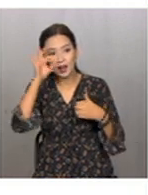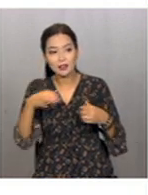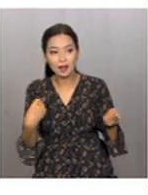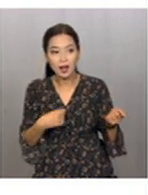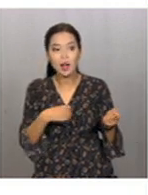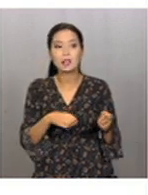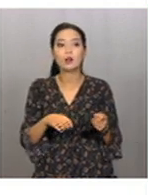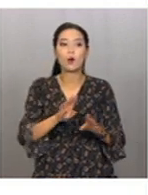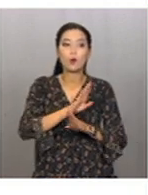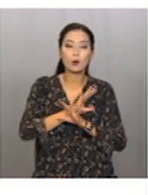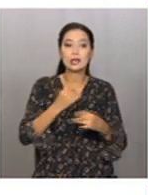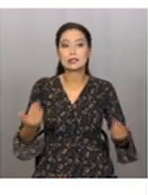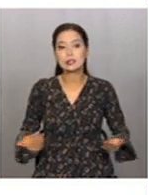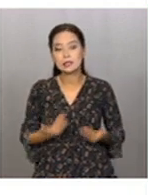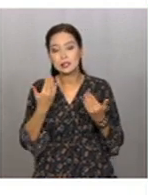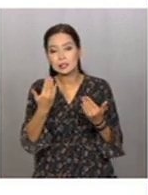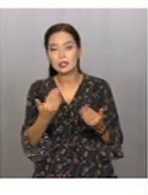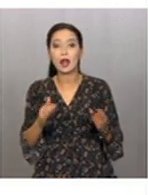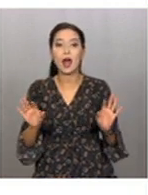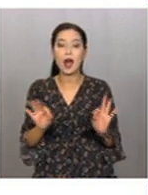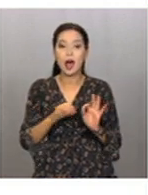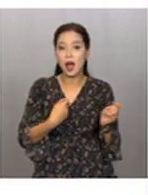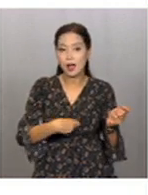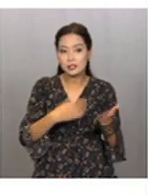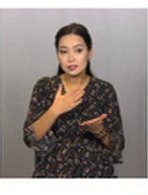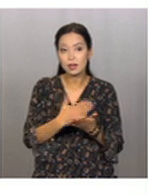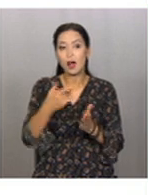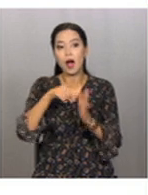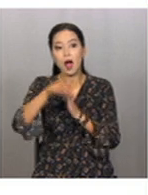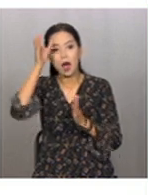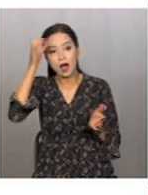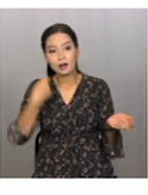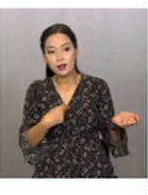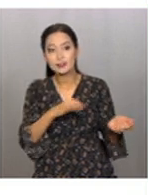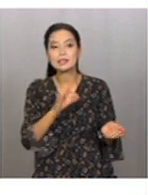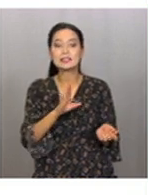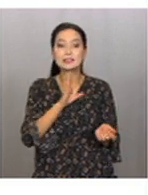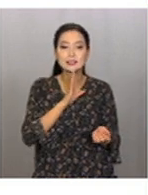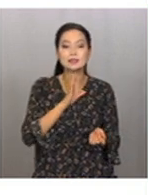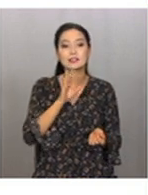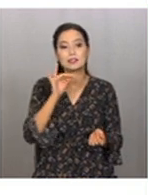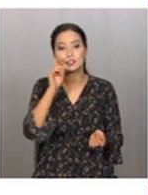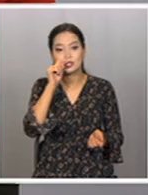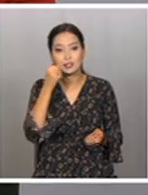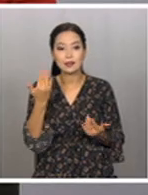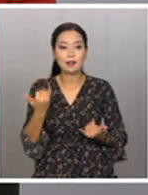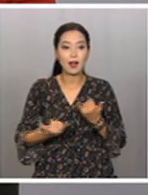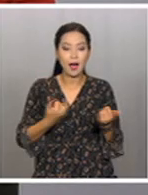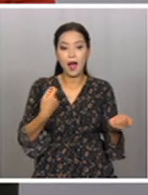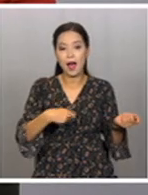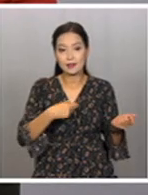айтысы. Соның ішінде салт айтыс, ақындар айтысы, қыз бен жігіт айтысы болып екіге